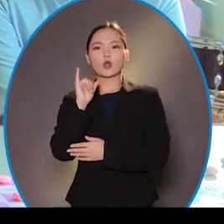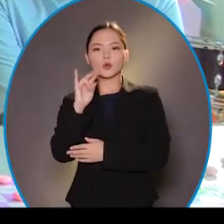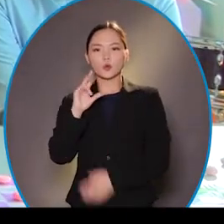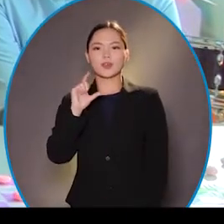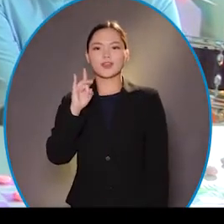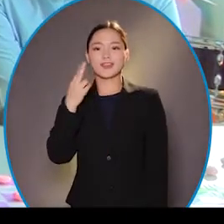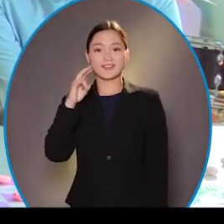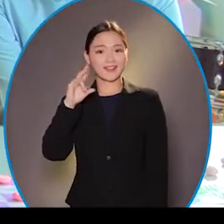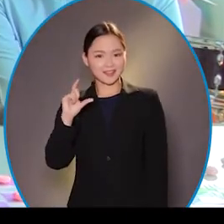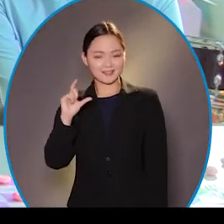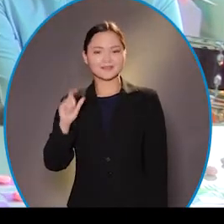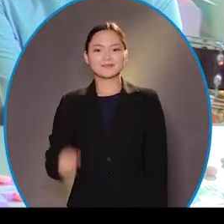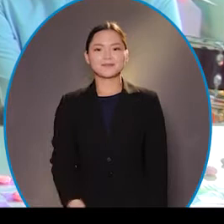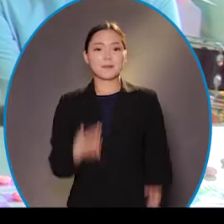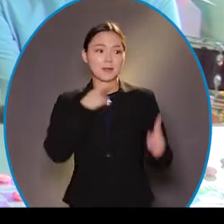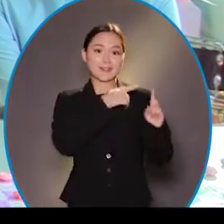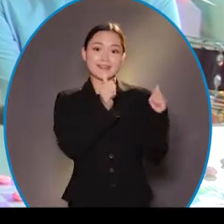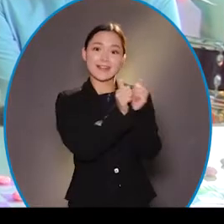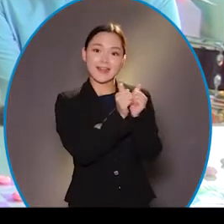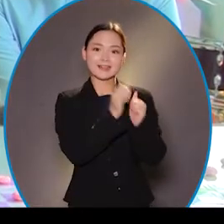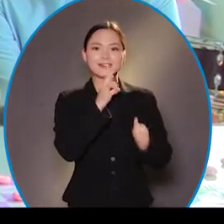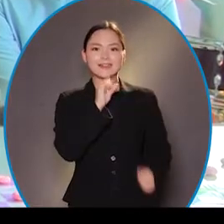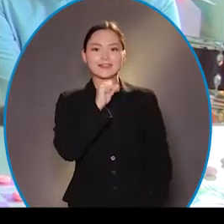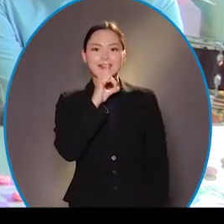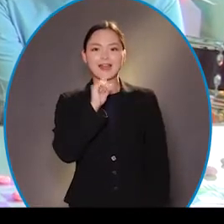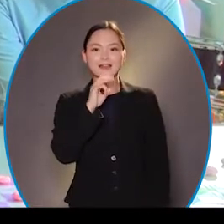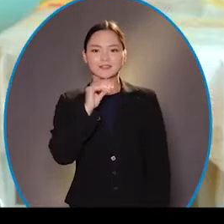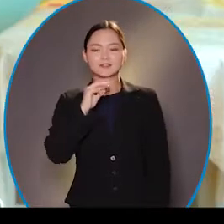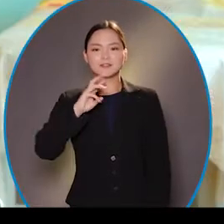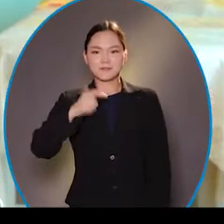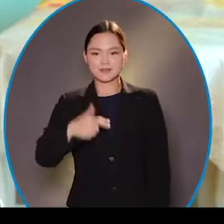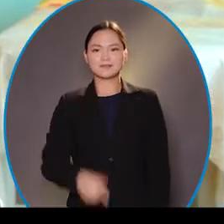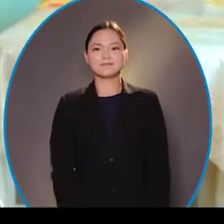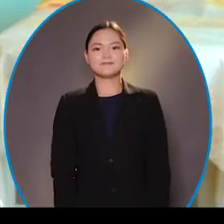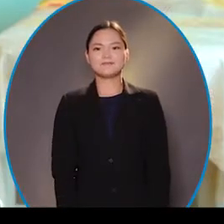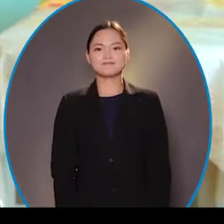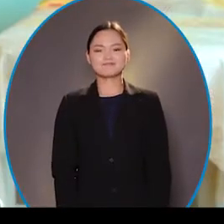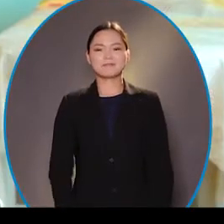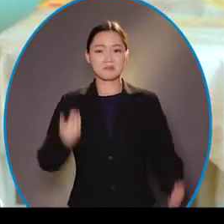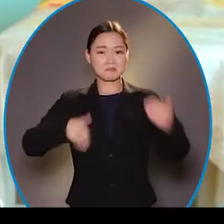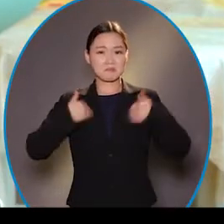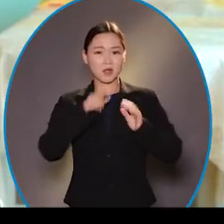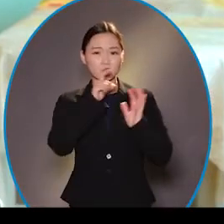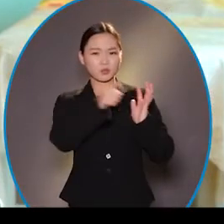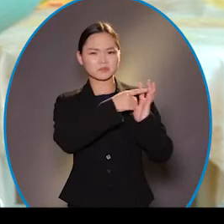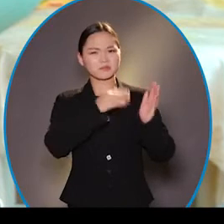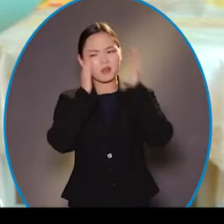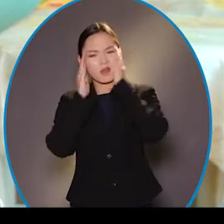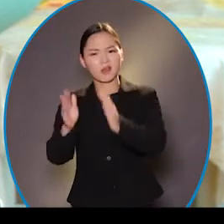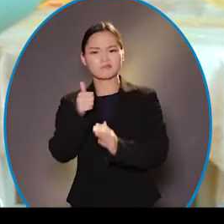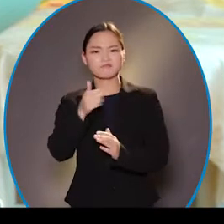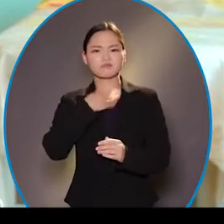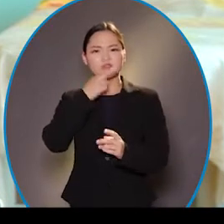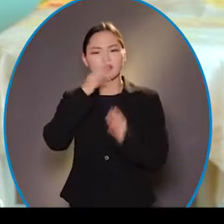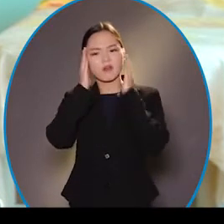гэдэг нэг намж юм гэдэг. Багш нар бол маш их анхаарал тавьж байгаа те. Ер нь